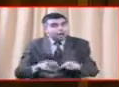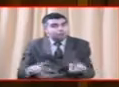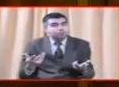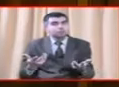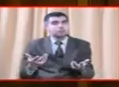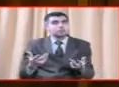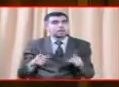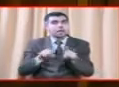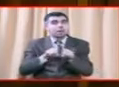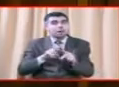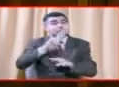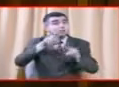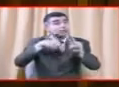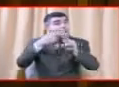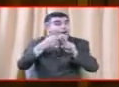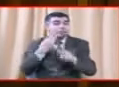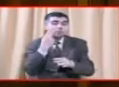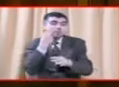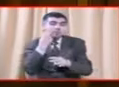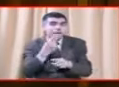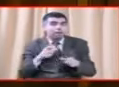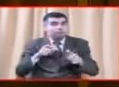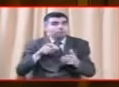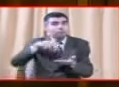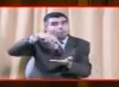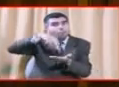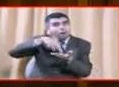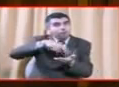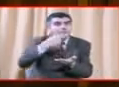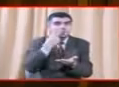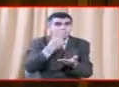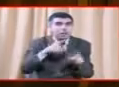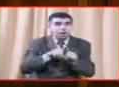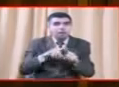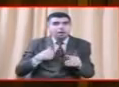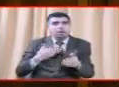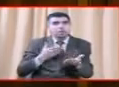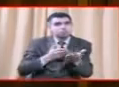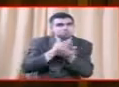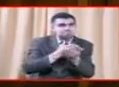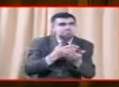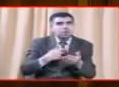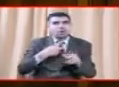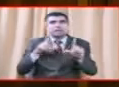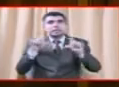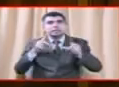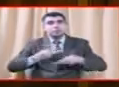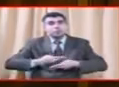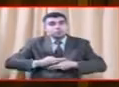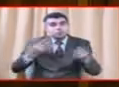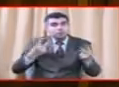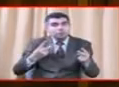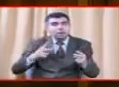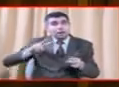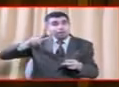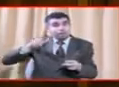باش تعرف شنو جرى ميدانيا. إلا ما كنتوش سيدي خرجنا احنا وصرحنا وعطينا صورة تقولوا هذا الشيء